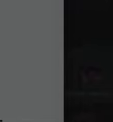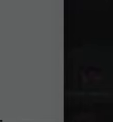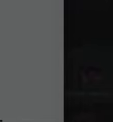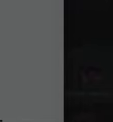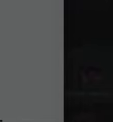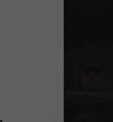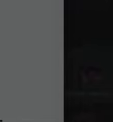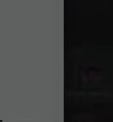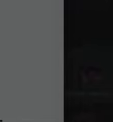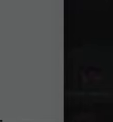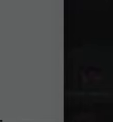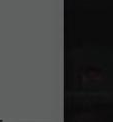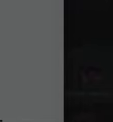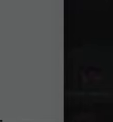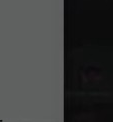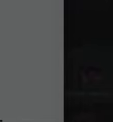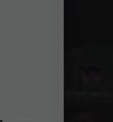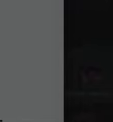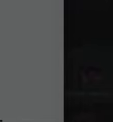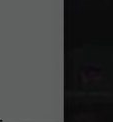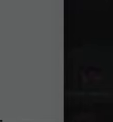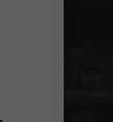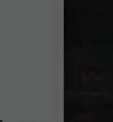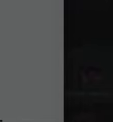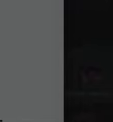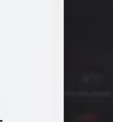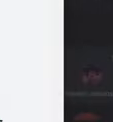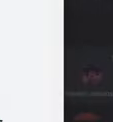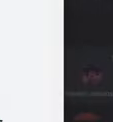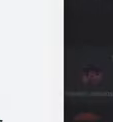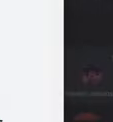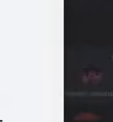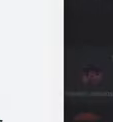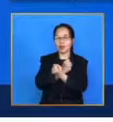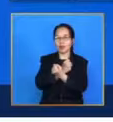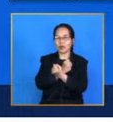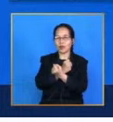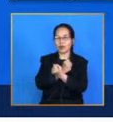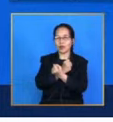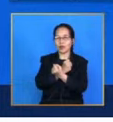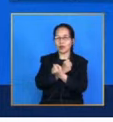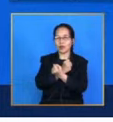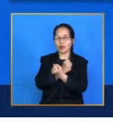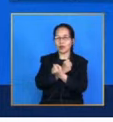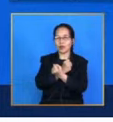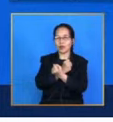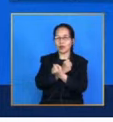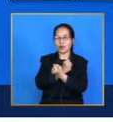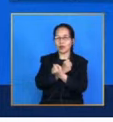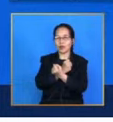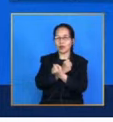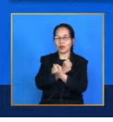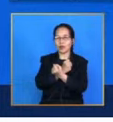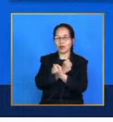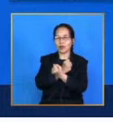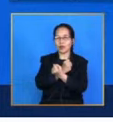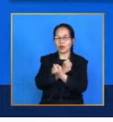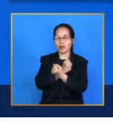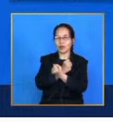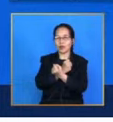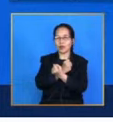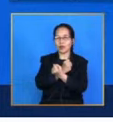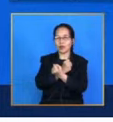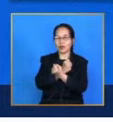pagkakigan at mabubuting gawa. Ano ba naman tanong to? Ah, hindi po. Ah, nakita mo? Bakit?